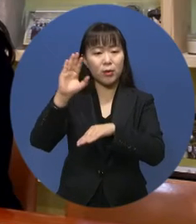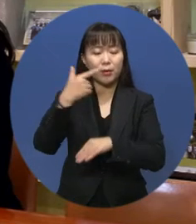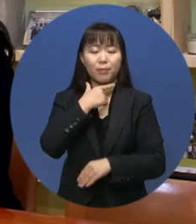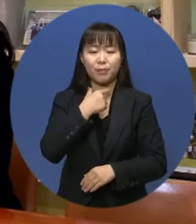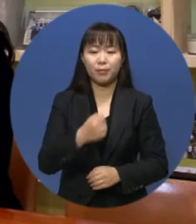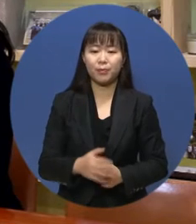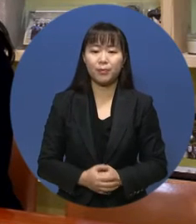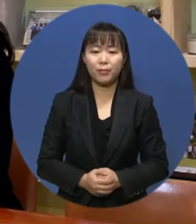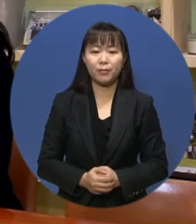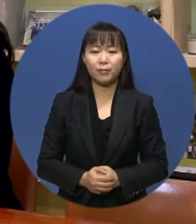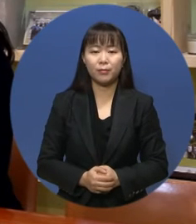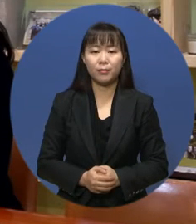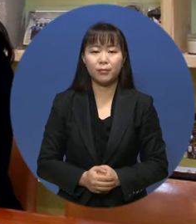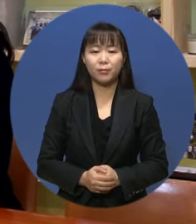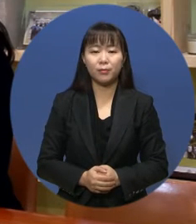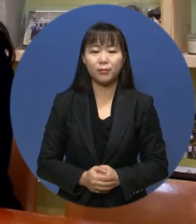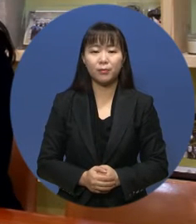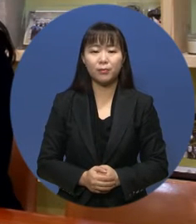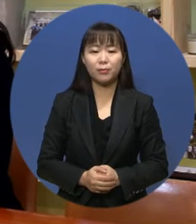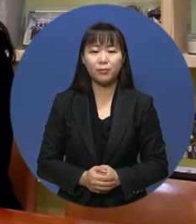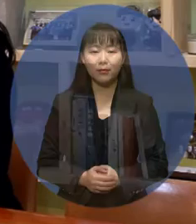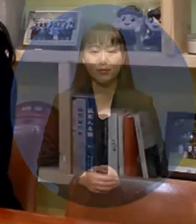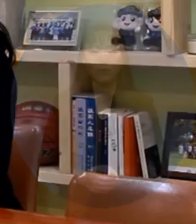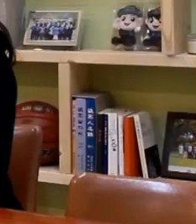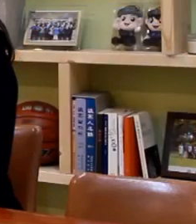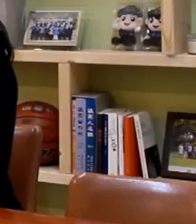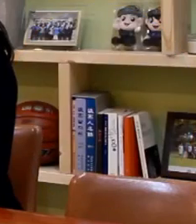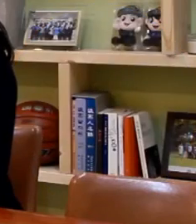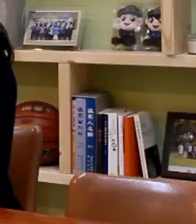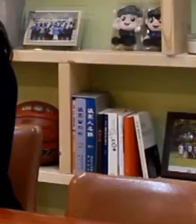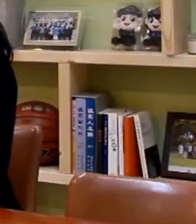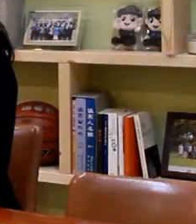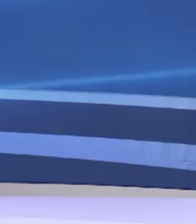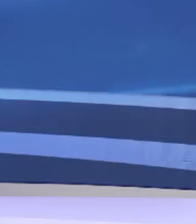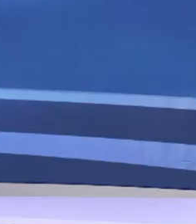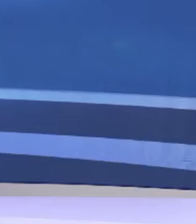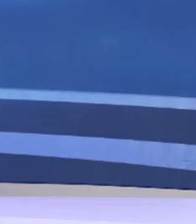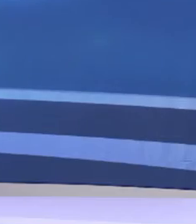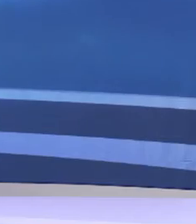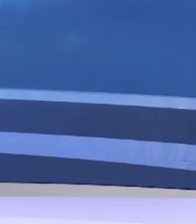되길 기대합니다. 복지TV 경기방송 정은선입니다.